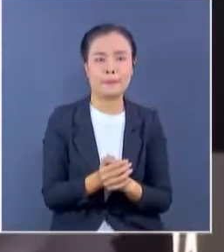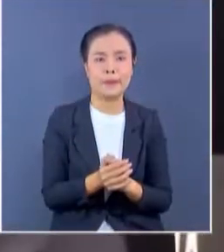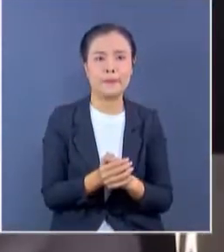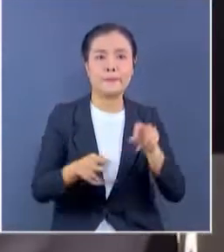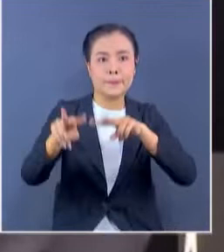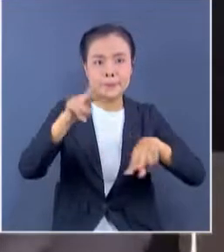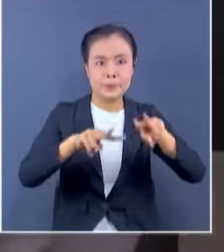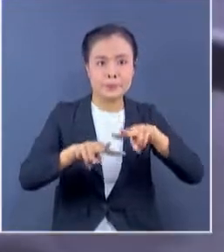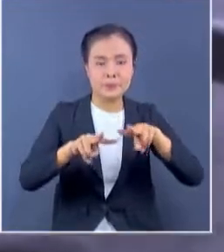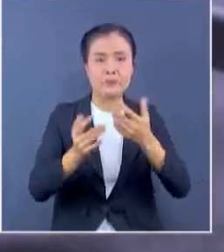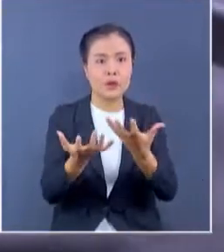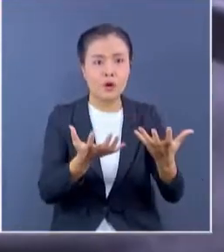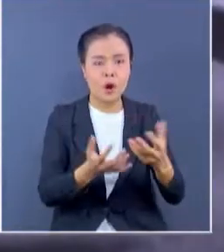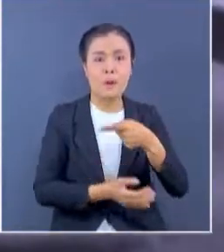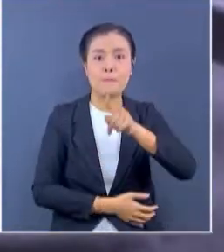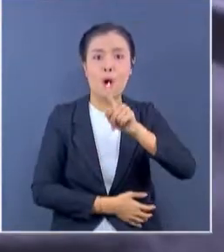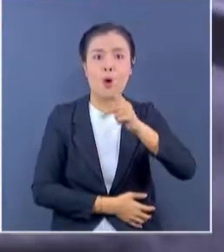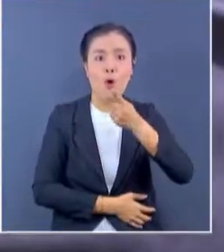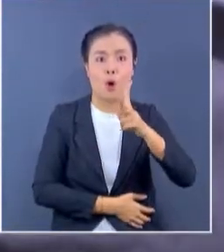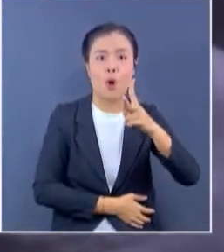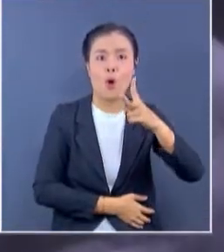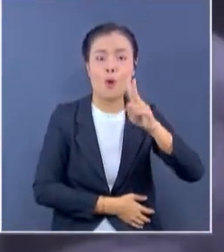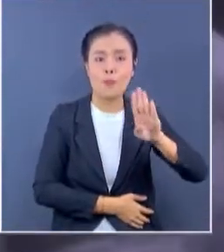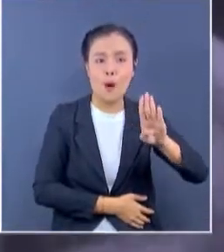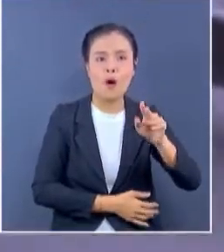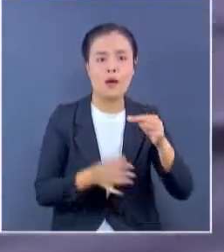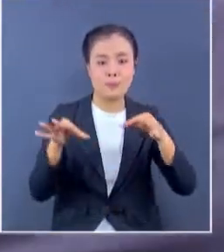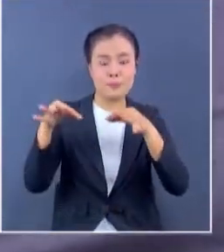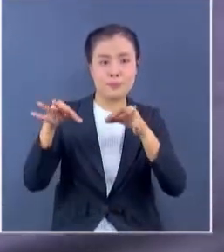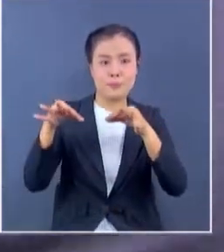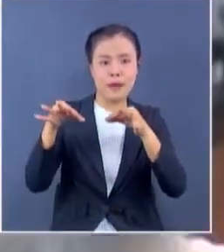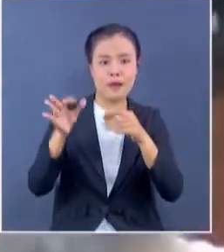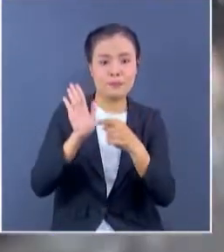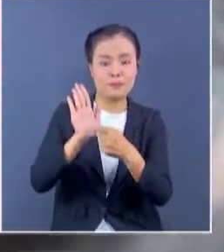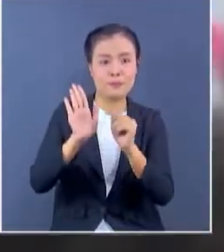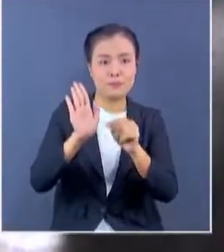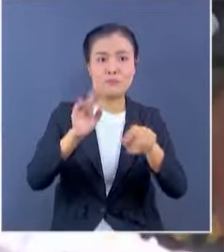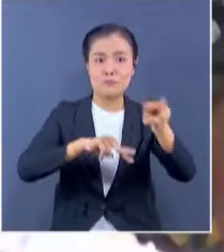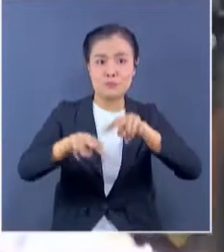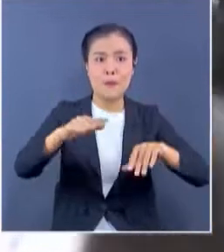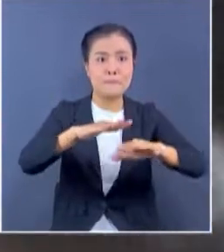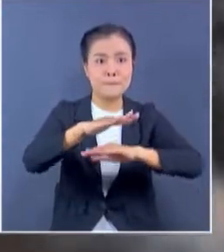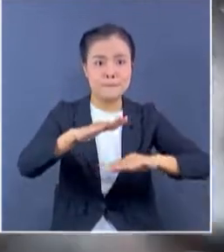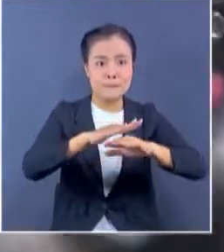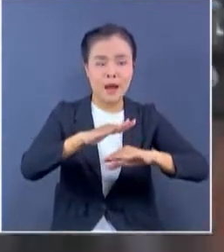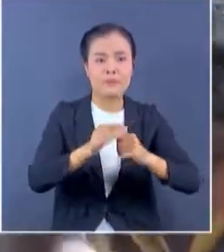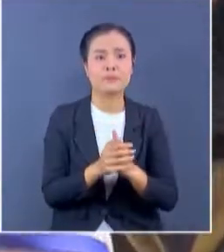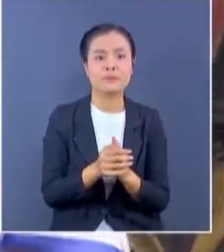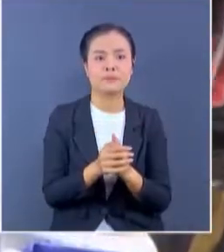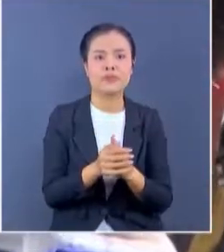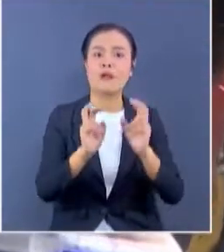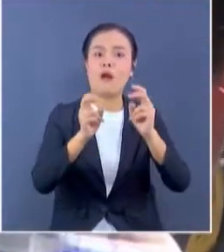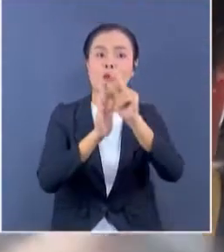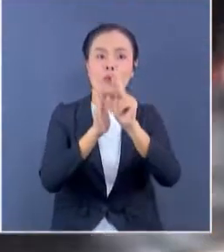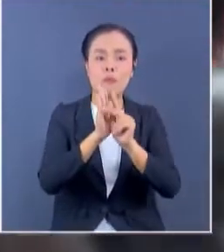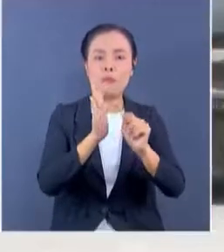การคุ้มครองผู้บริโภคหรือว่าปคบเนี่ยได้นำหมายค้นเข้าไปตรวจสอบนะครับเพื่อหาพยานหลักฐานเพิ่มเติมในคดีที่บอนนี่ครับ